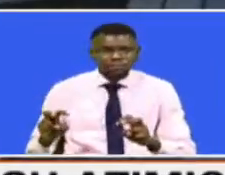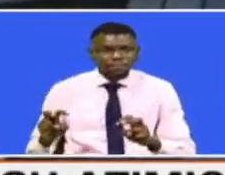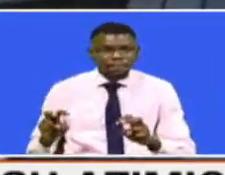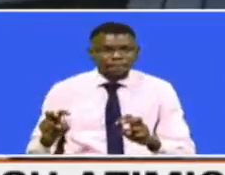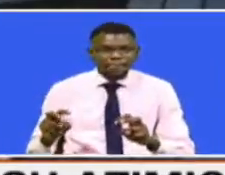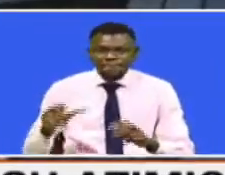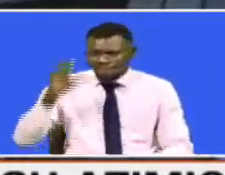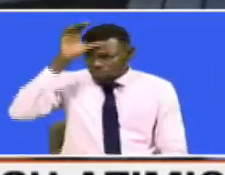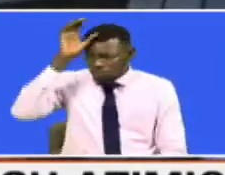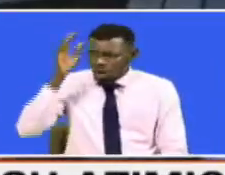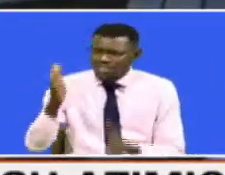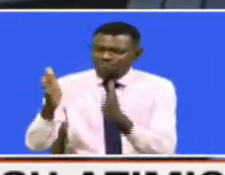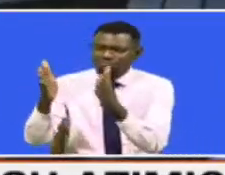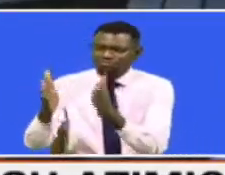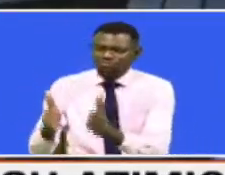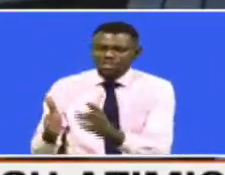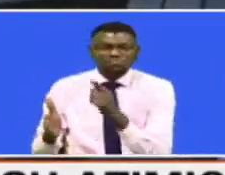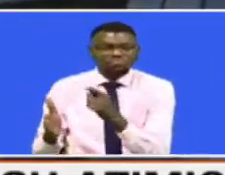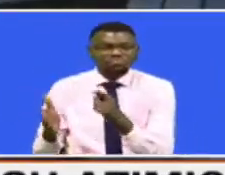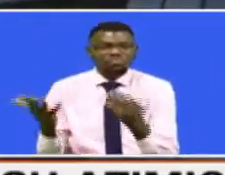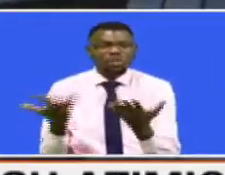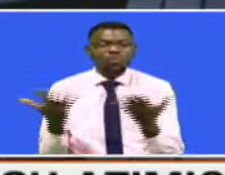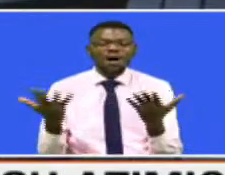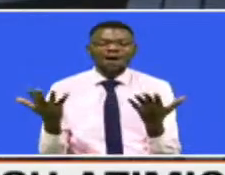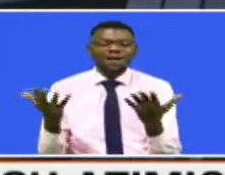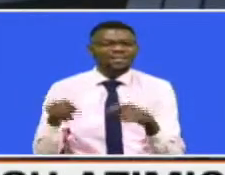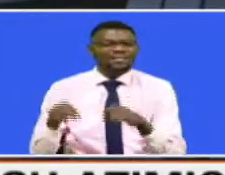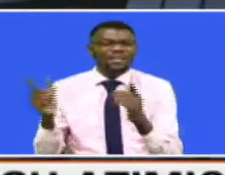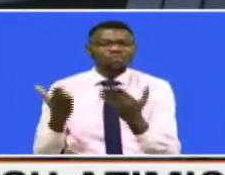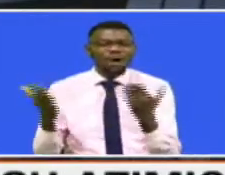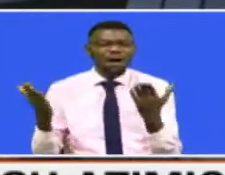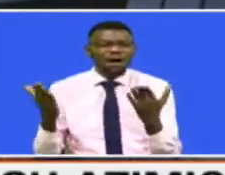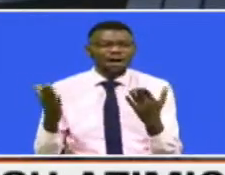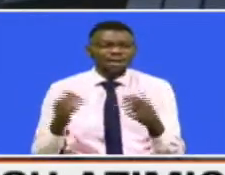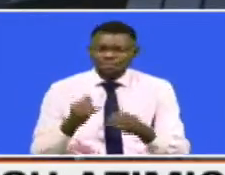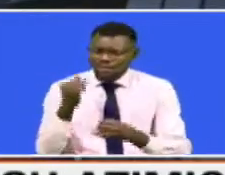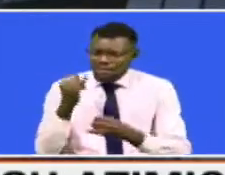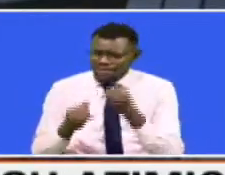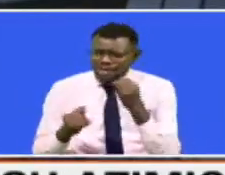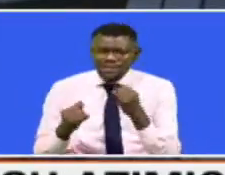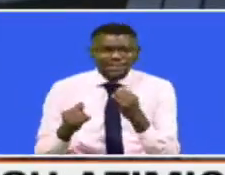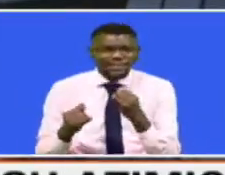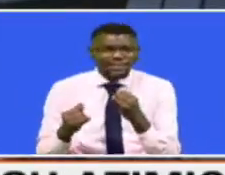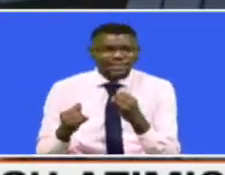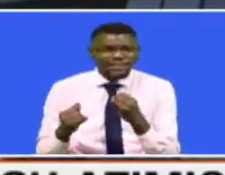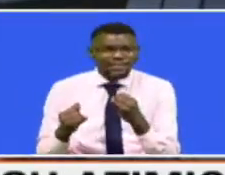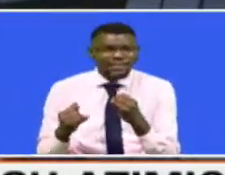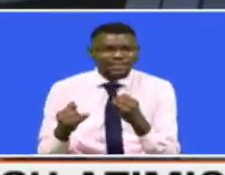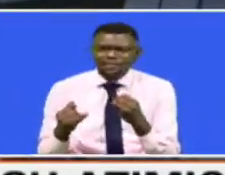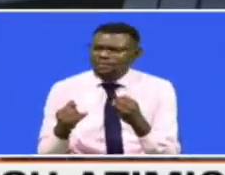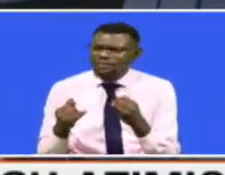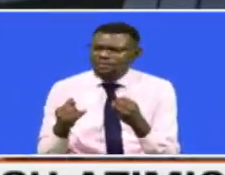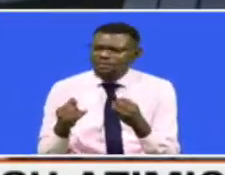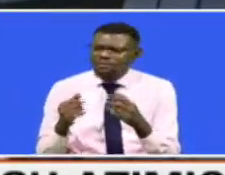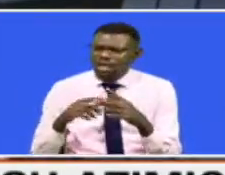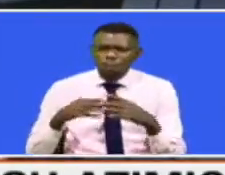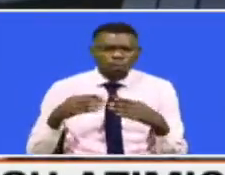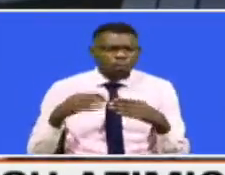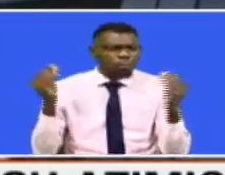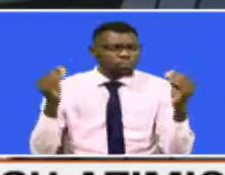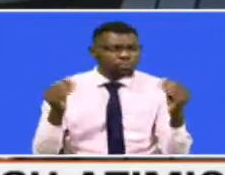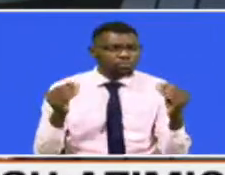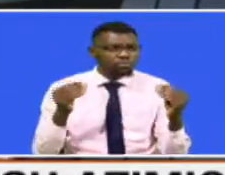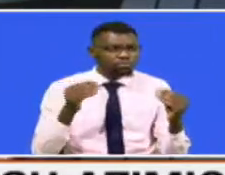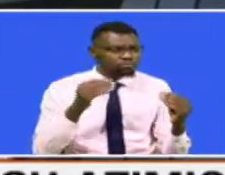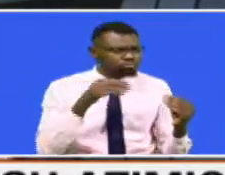Mr. Chebukati. Where was he for the last 8 years when he disappeared? And where did he get